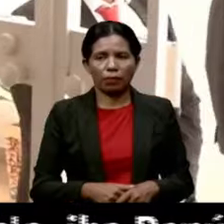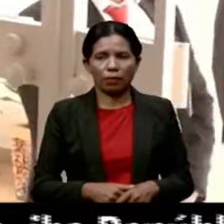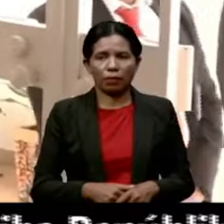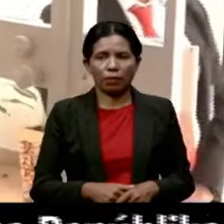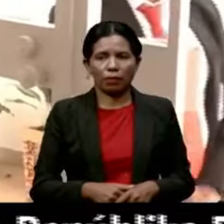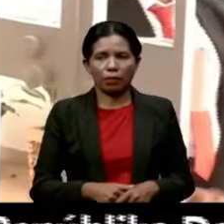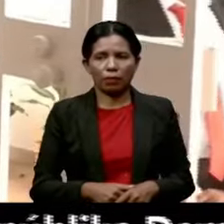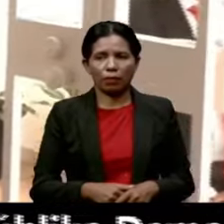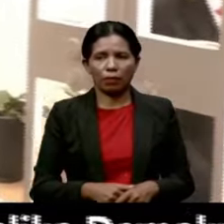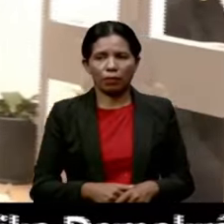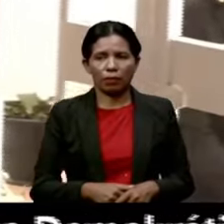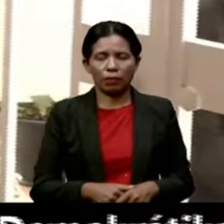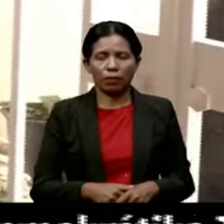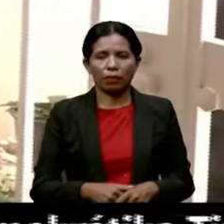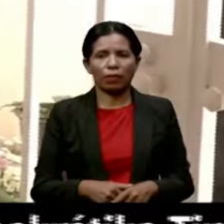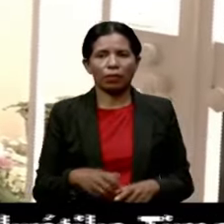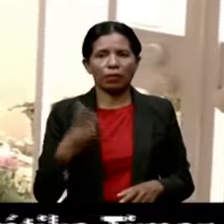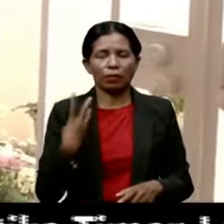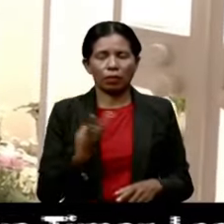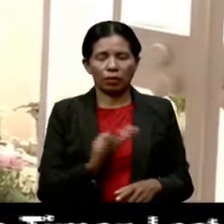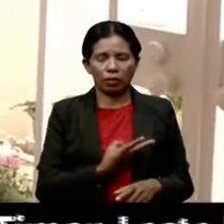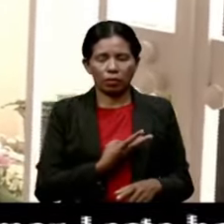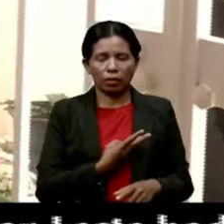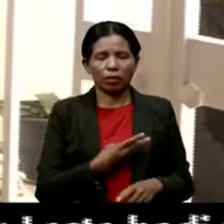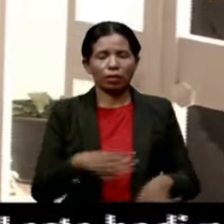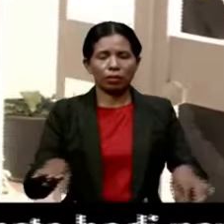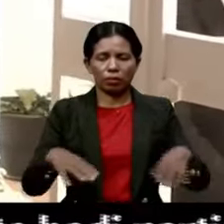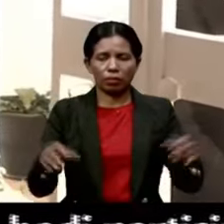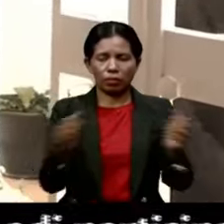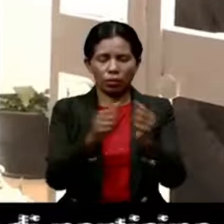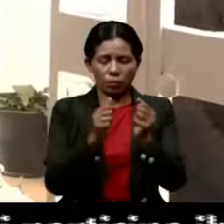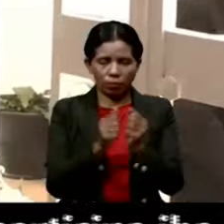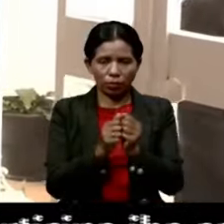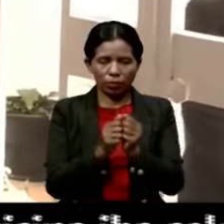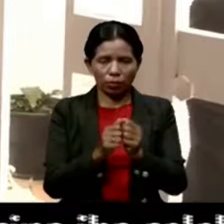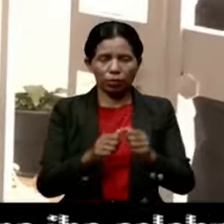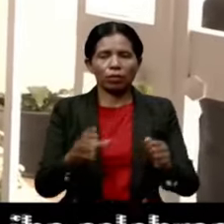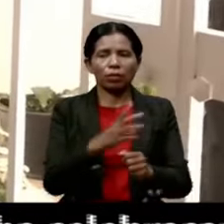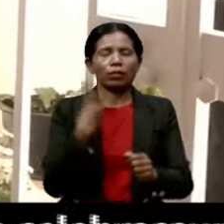kita dalam mempersiapkan diri untuk menjalankan buat ASEAN